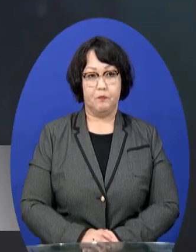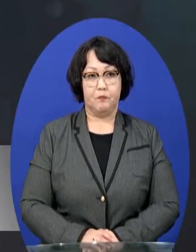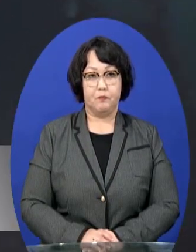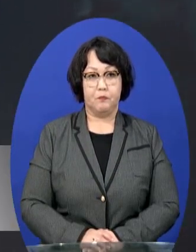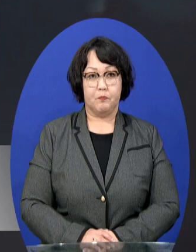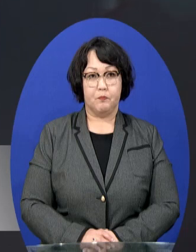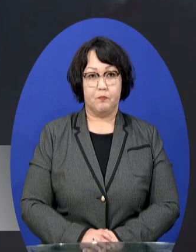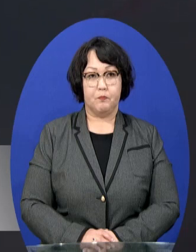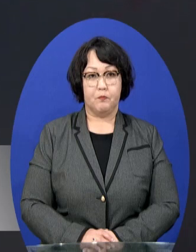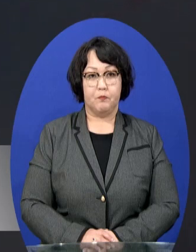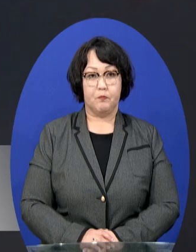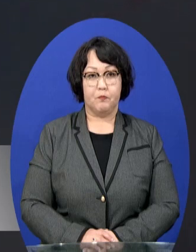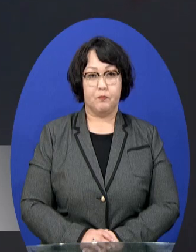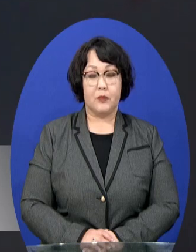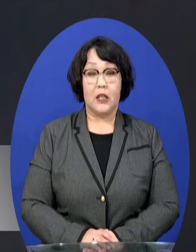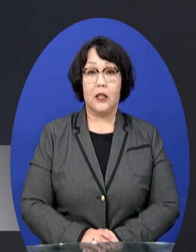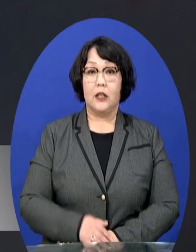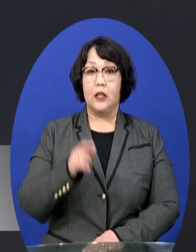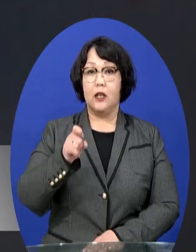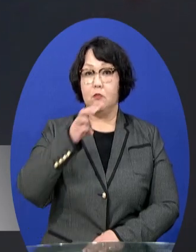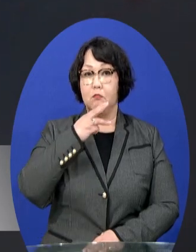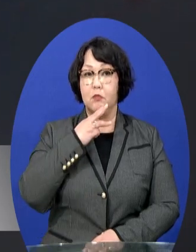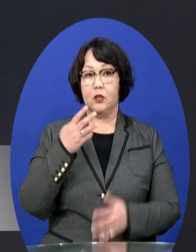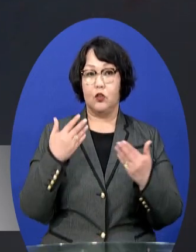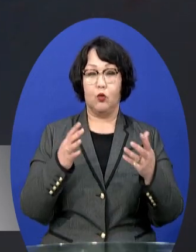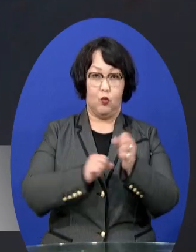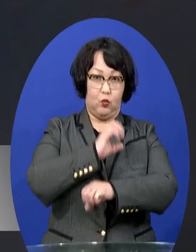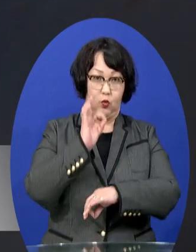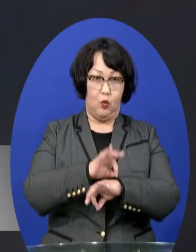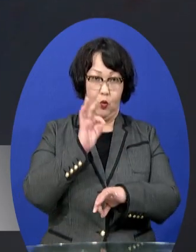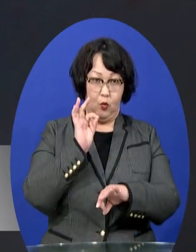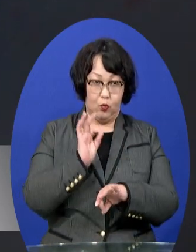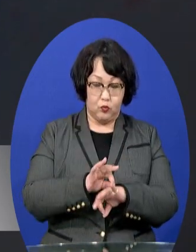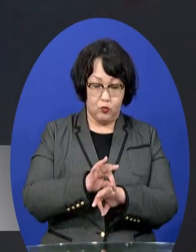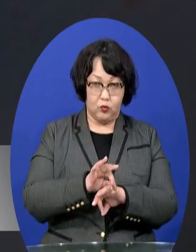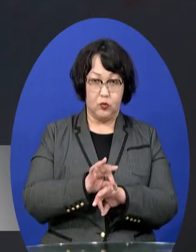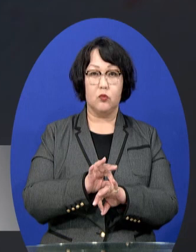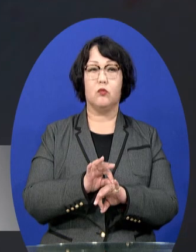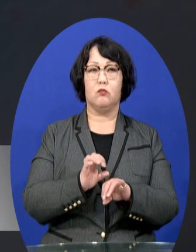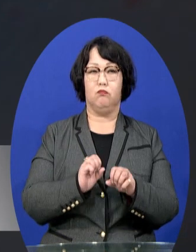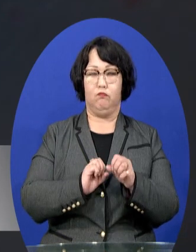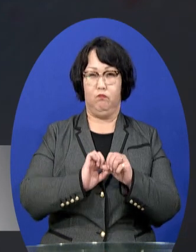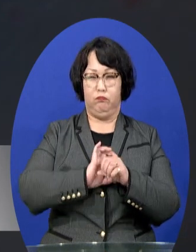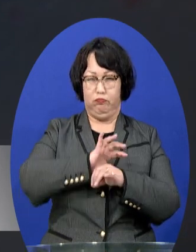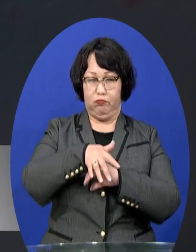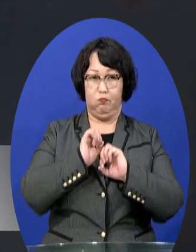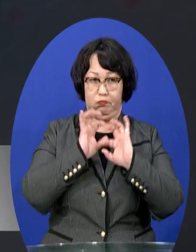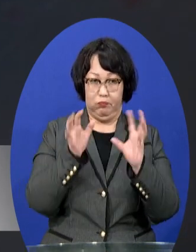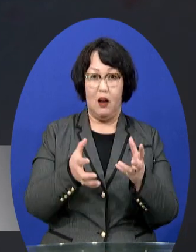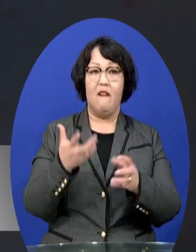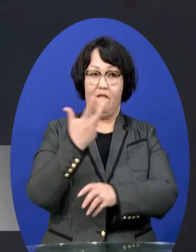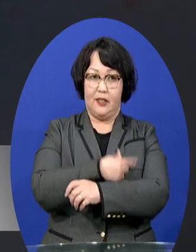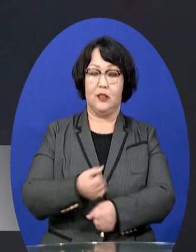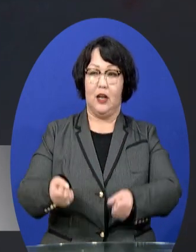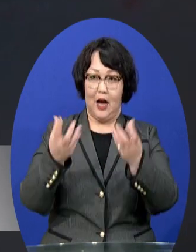Heidi, Eliza and Ruby live on a farm. Тэрээр тус мэдэгдэлдээ коронавирусны халдварын цар тахлын эсрэг вакцин гаргаж авч чадсан ч